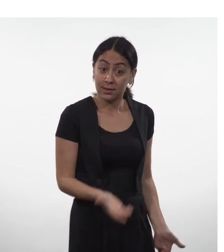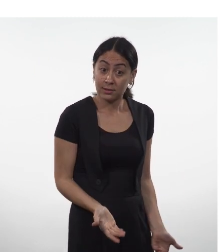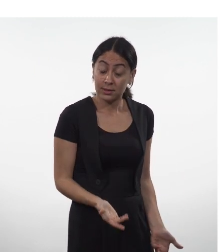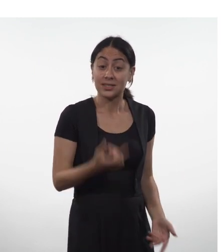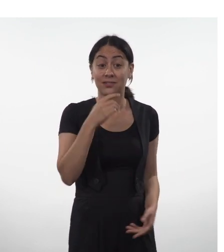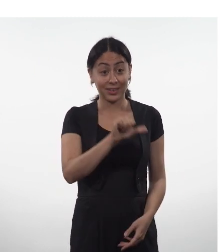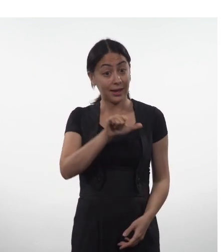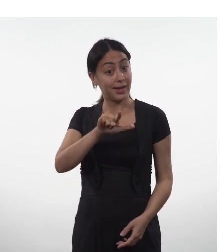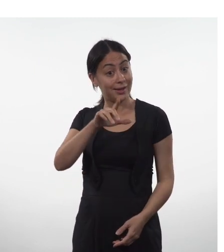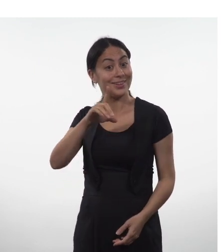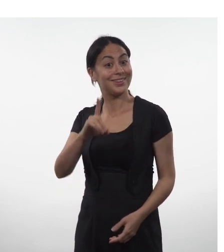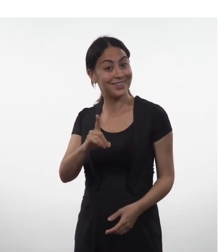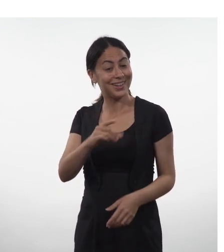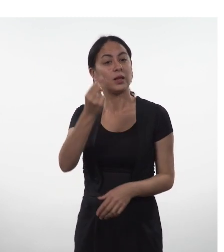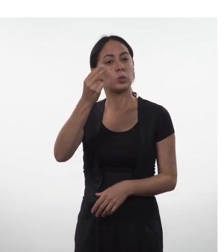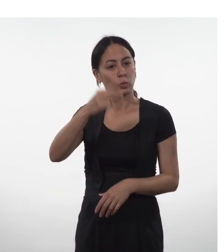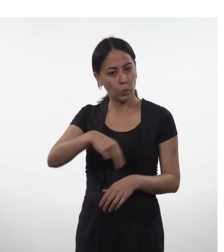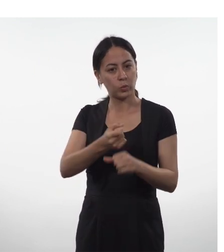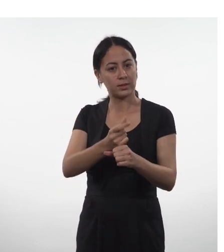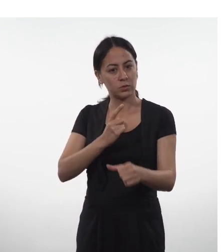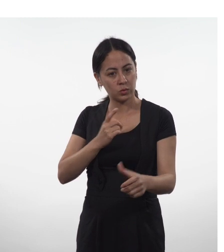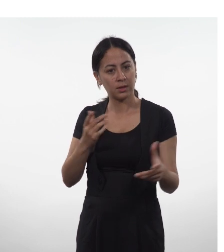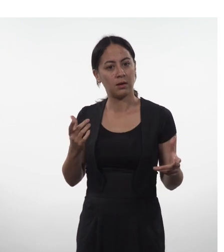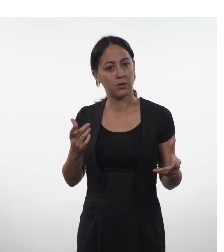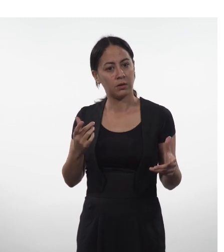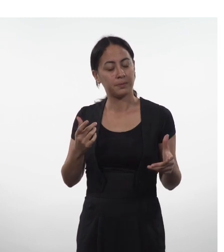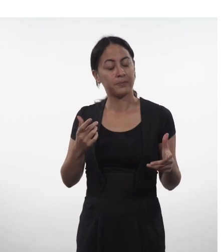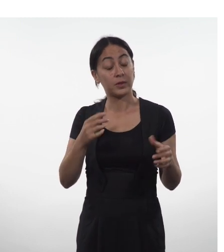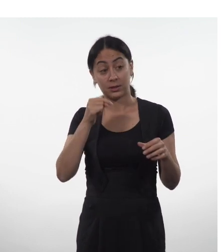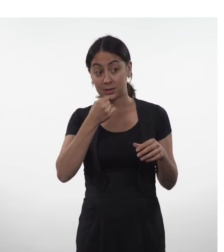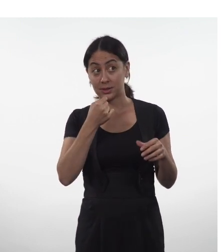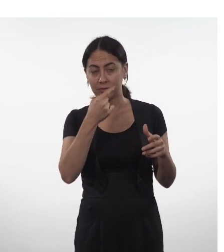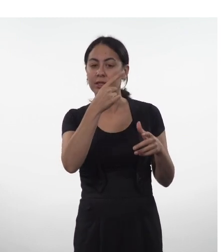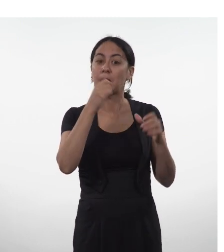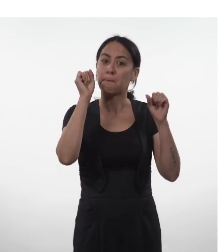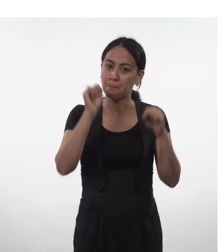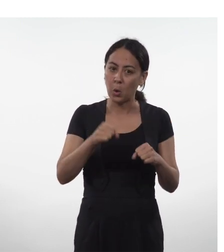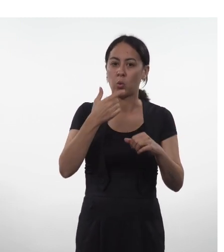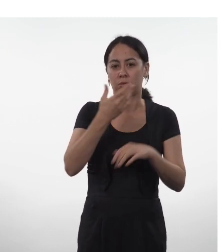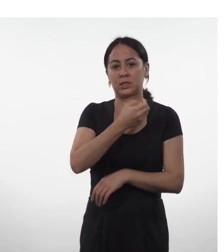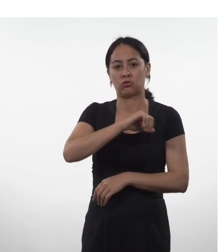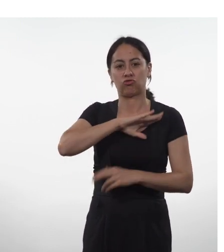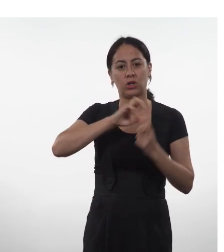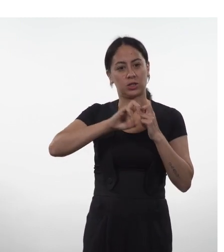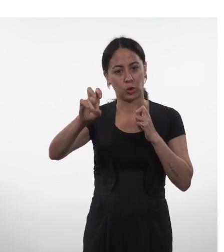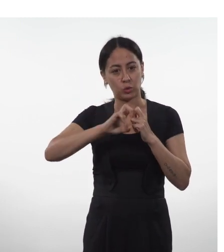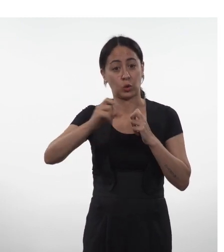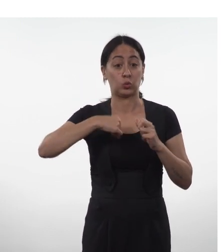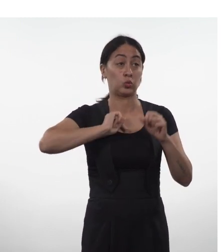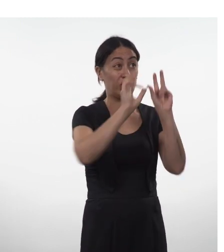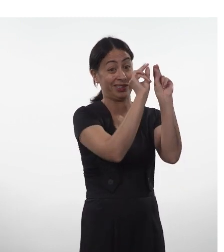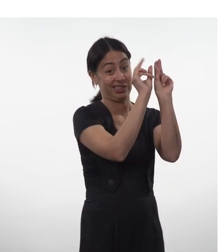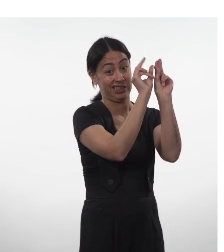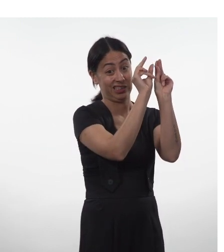qui n'est pas à 100% des frais de transport, mais qui est possible pour des consultations. Voilà, donc, c'est les deux solutions de prise en